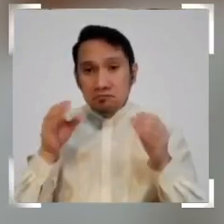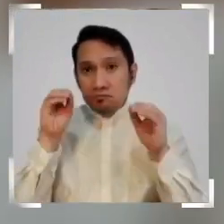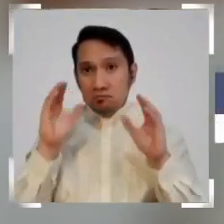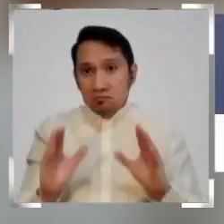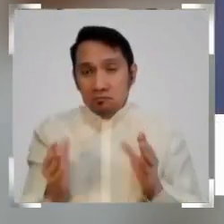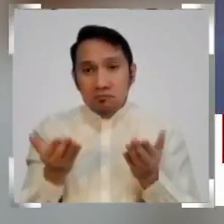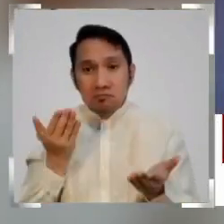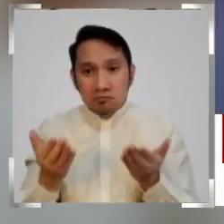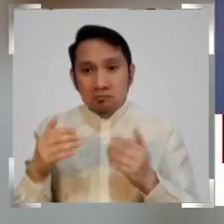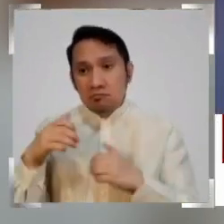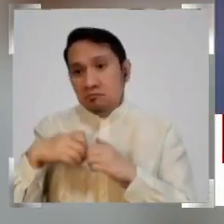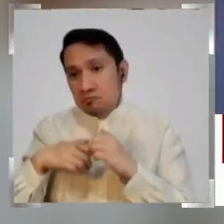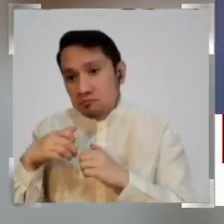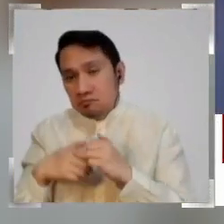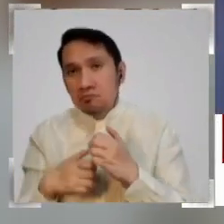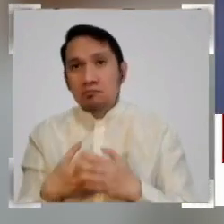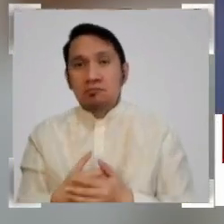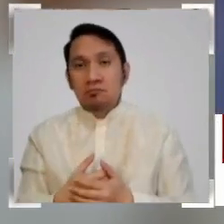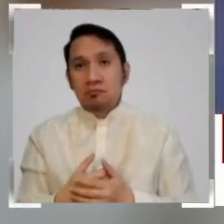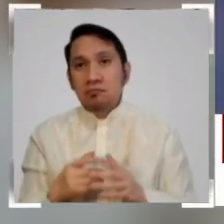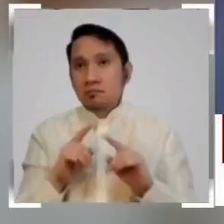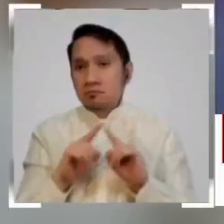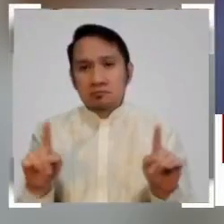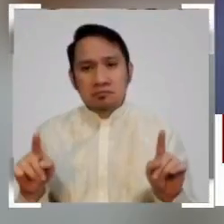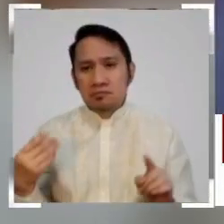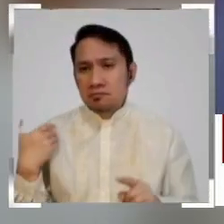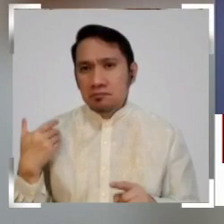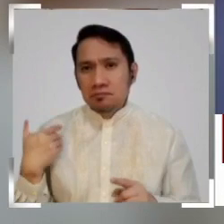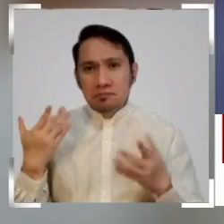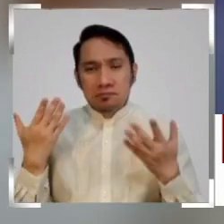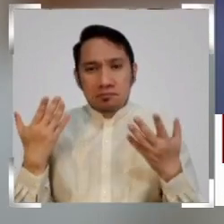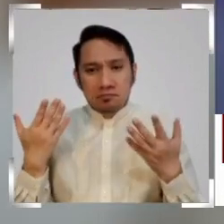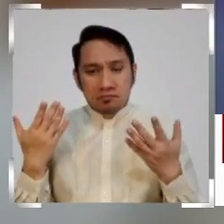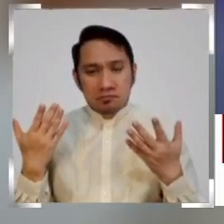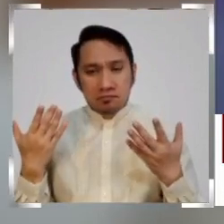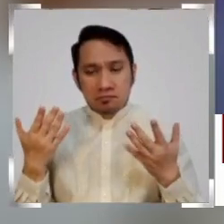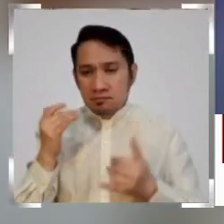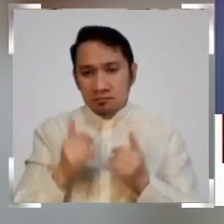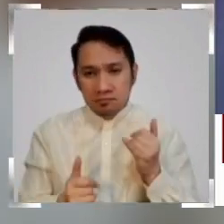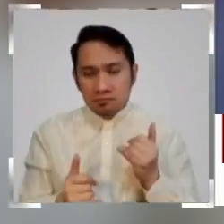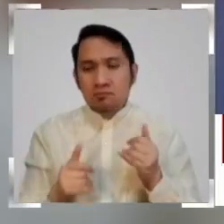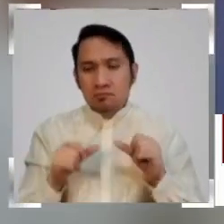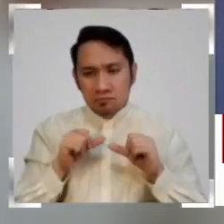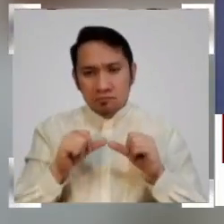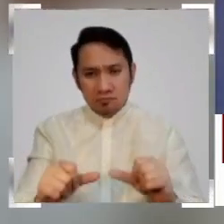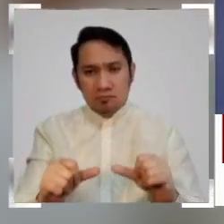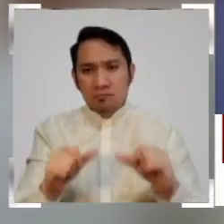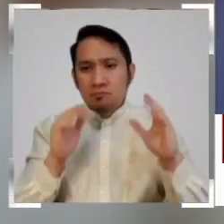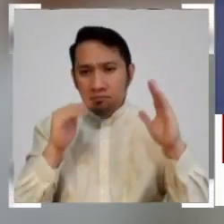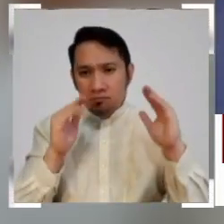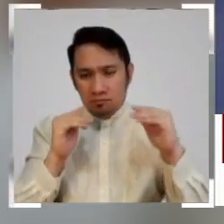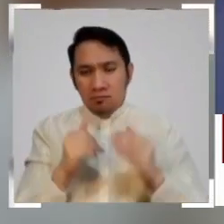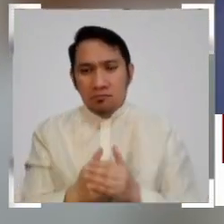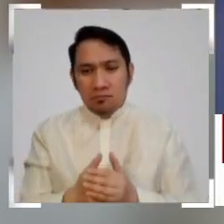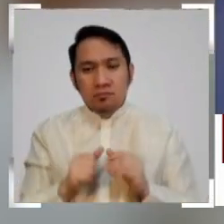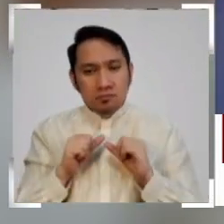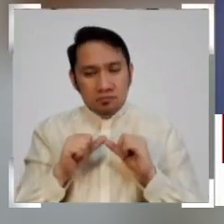engineer. Pero hindi pa naman uli ang lahat. Huwag lang tayong mawala ng pag-asa habang nabubuhay tayo dito sa